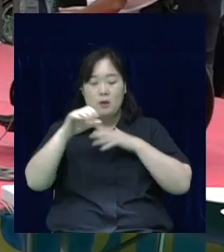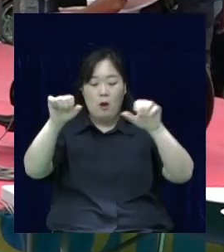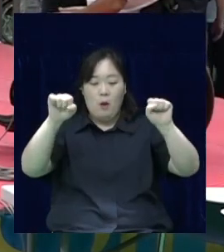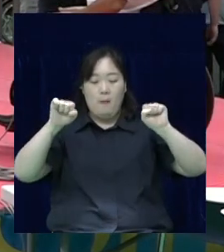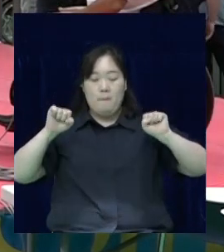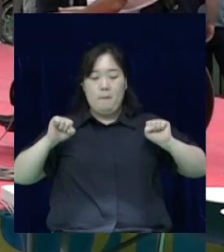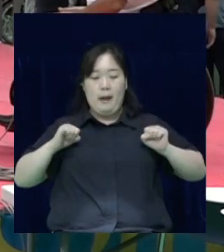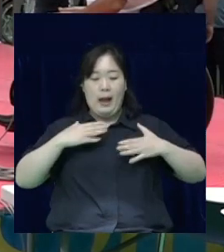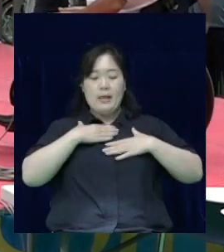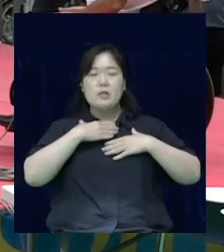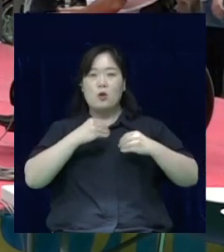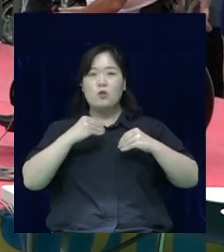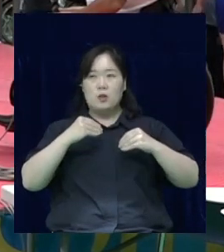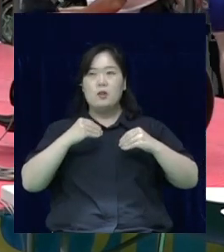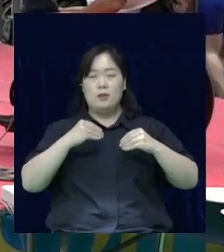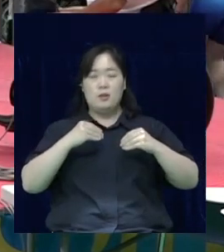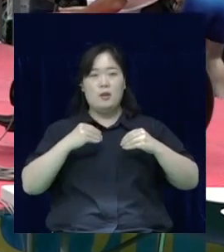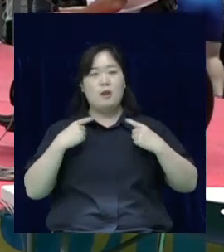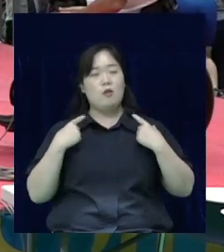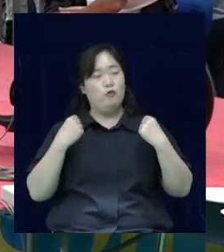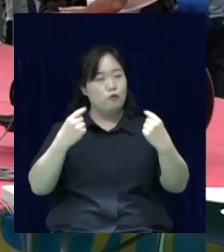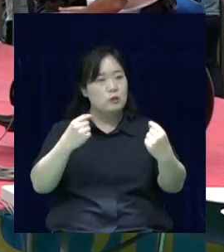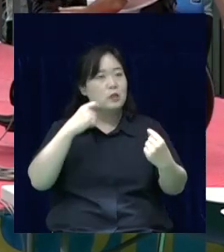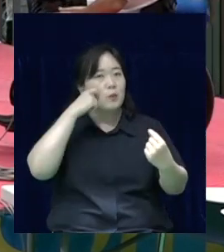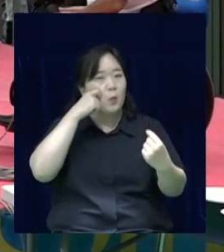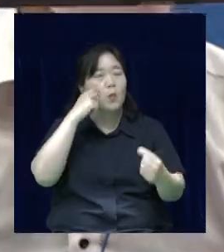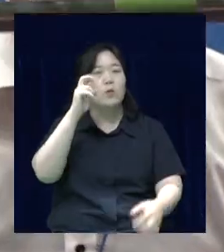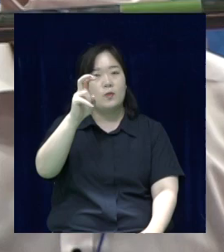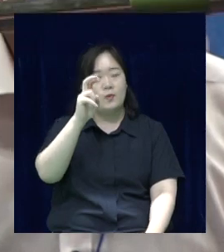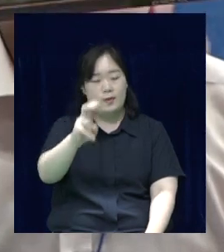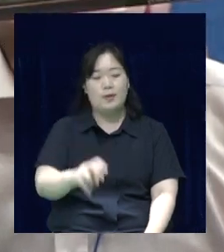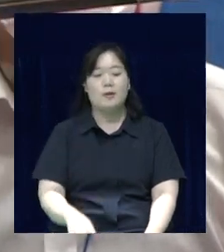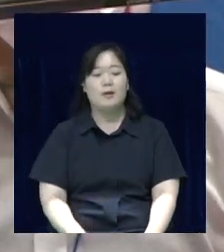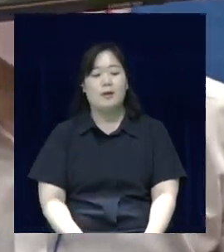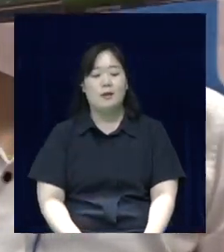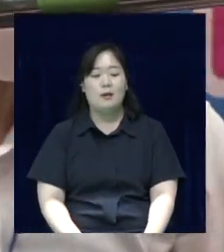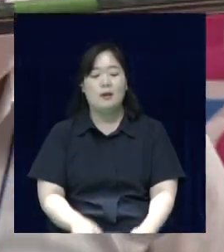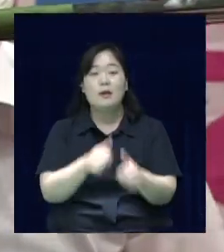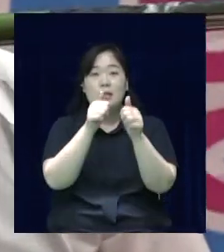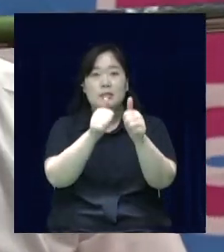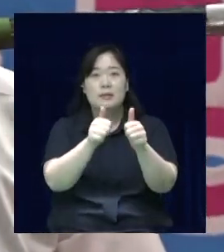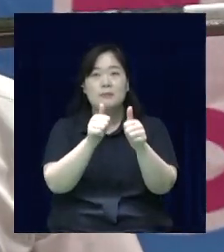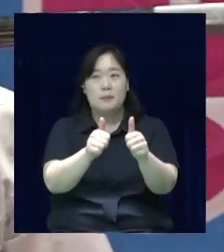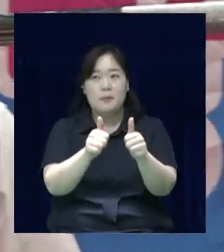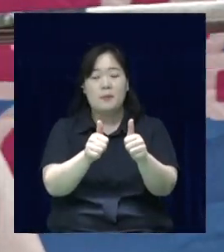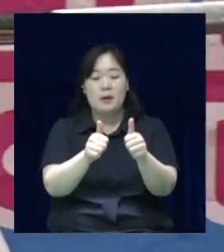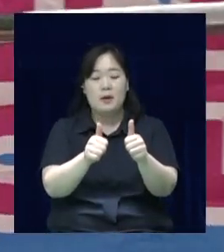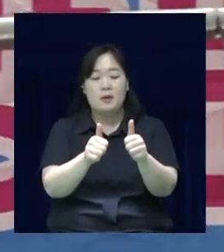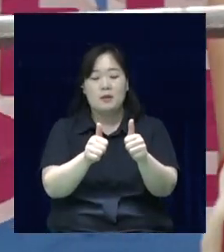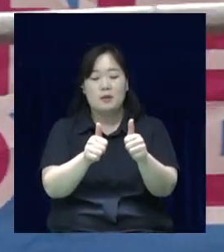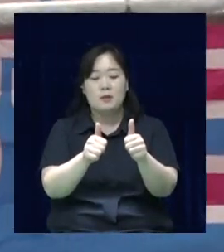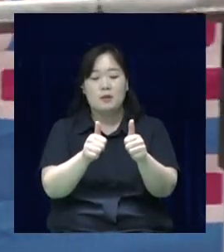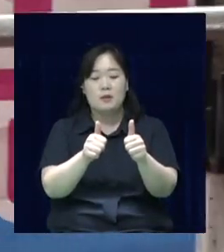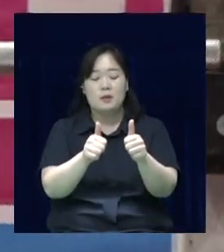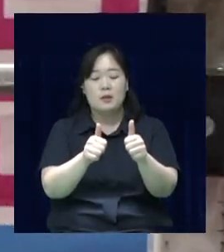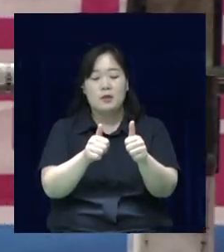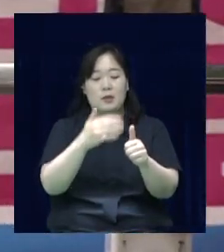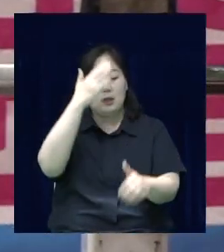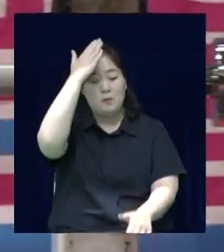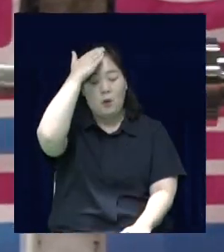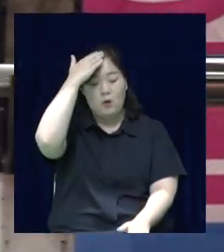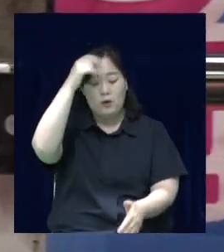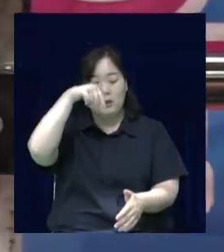유지했는가 이게 잘 보이거든요. 그렇군요. 예. 그래서 심판들은 굉장히 선수들의 근거리에 위치하고 있습니다. 아, 네.